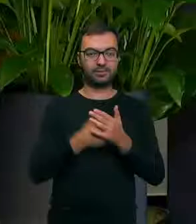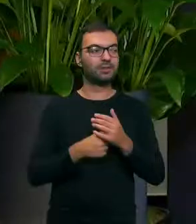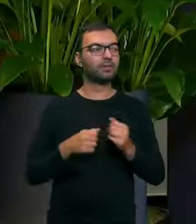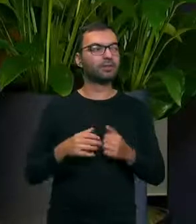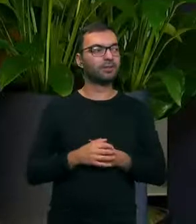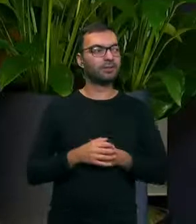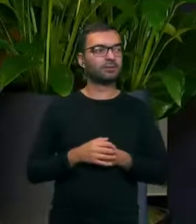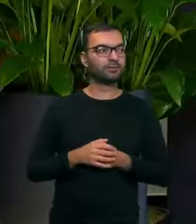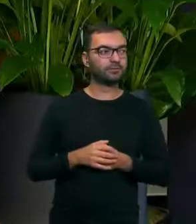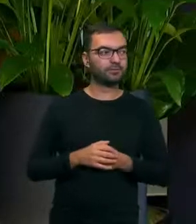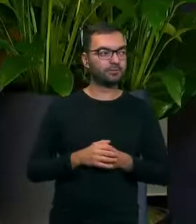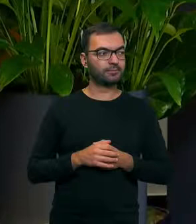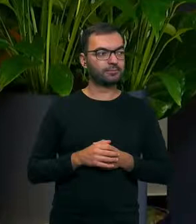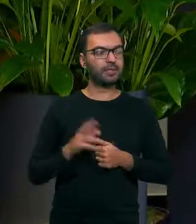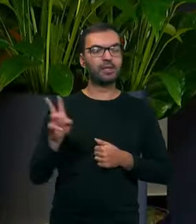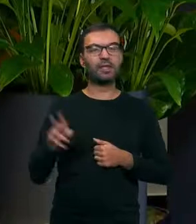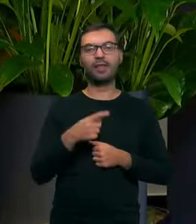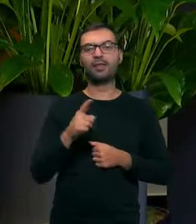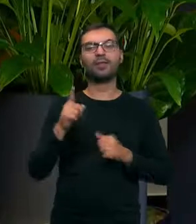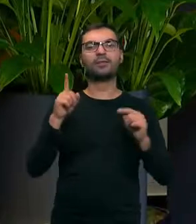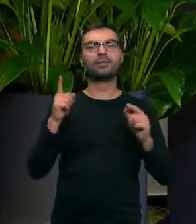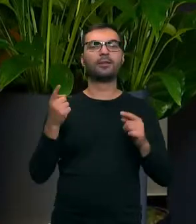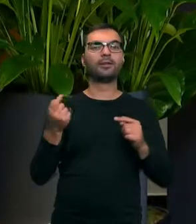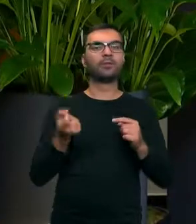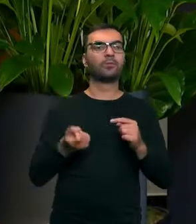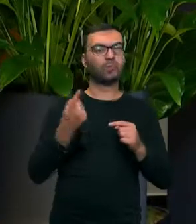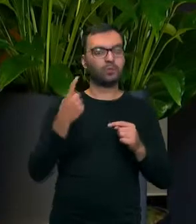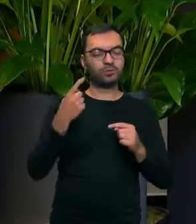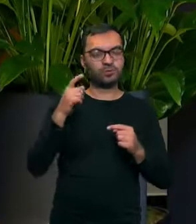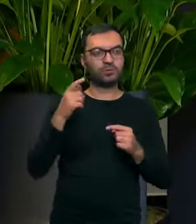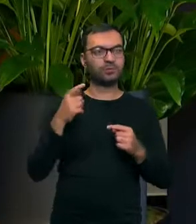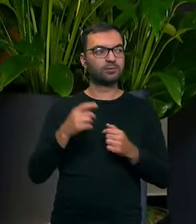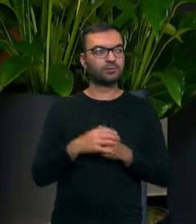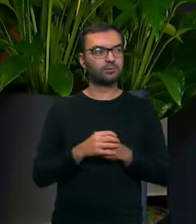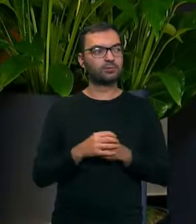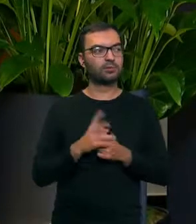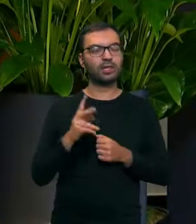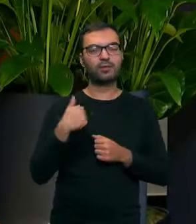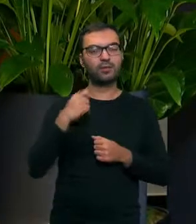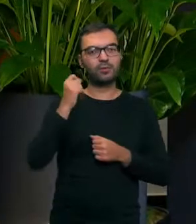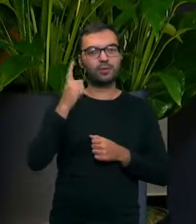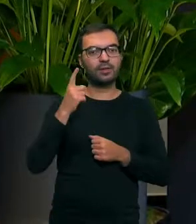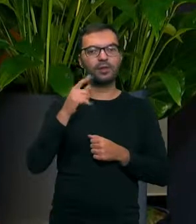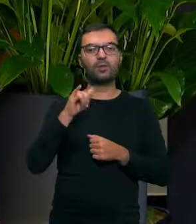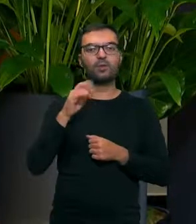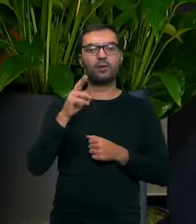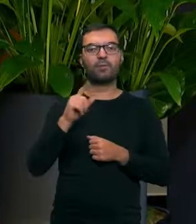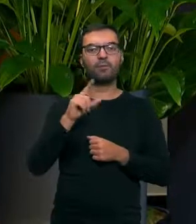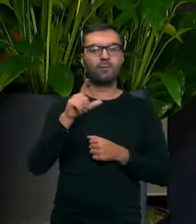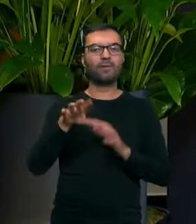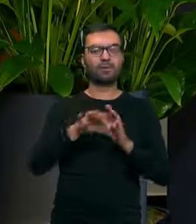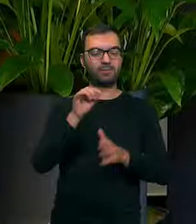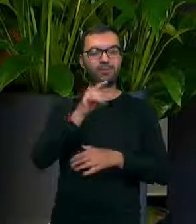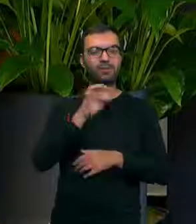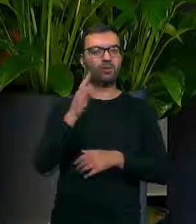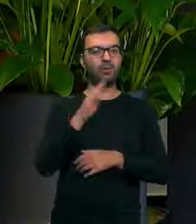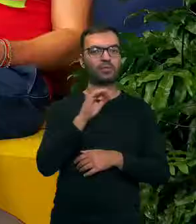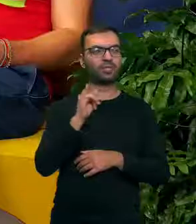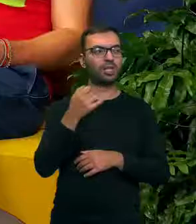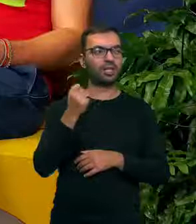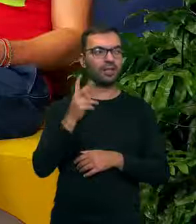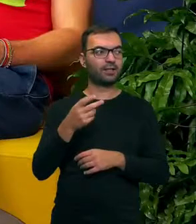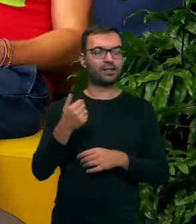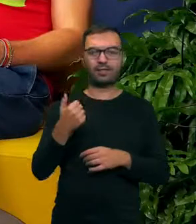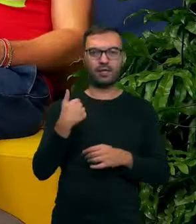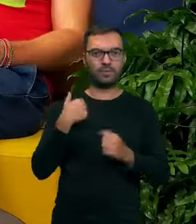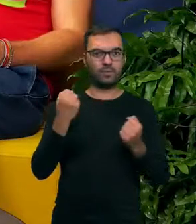etapie pojawił się taki pomysł, żeby Jurka Popiela grał Tomasz Ziętek? Bo wiem, że nie